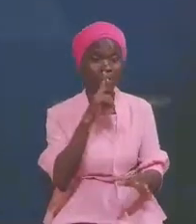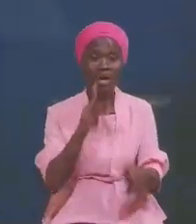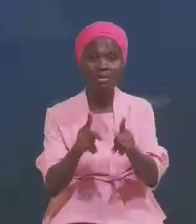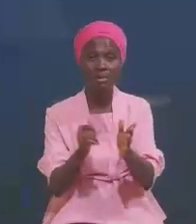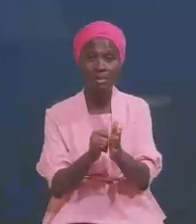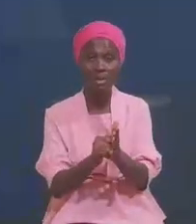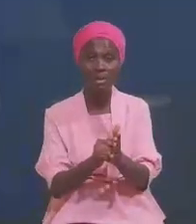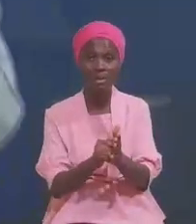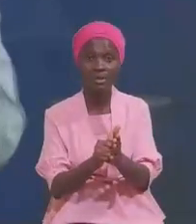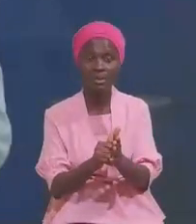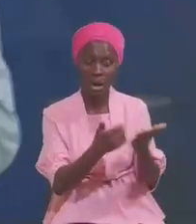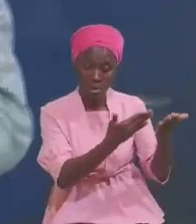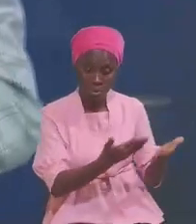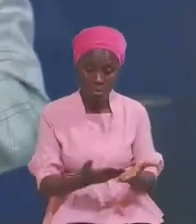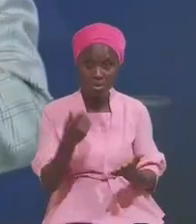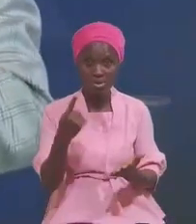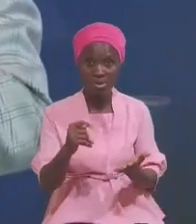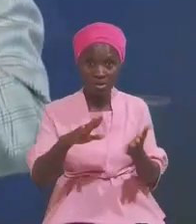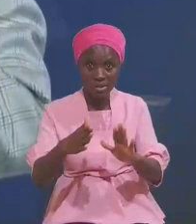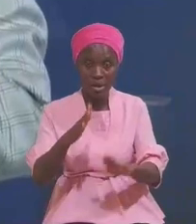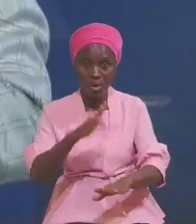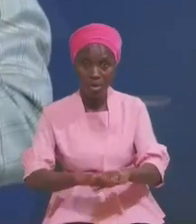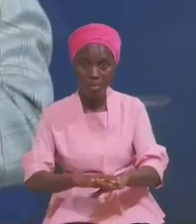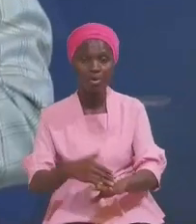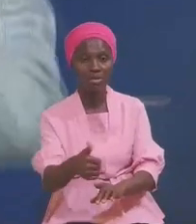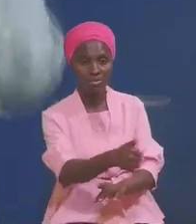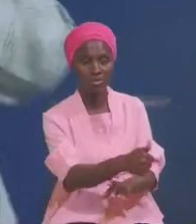se sont attirés cette mort.